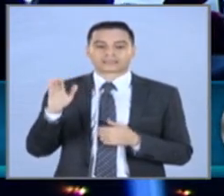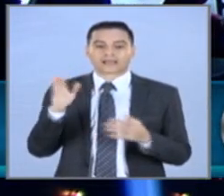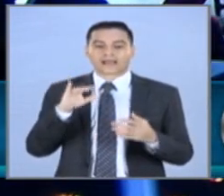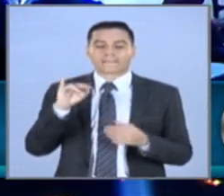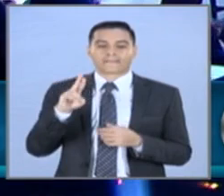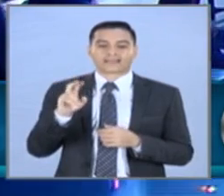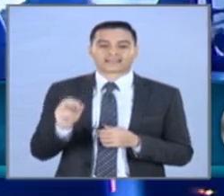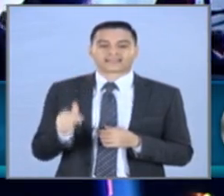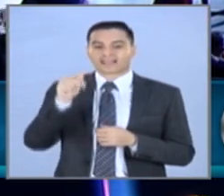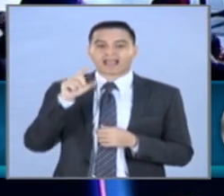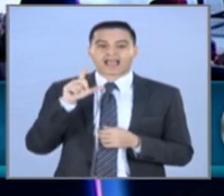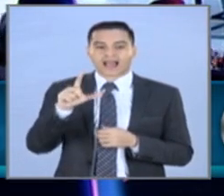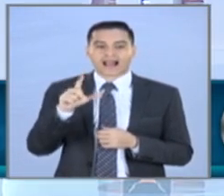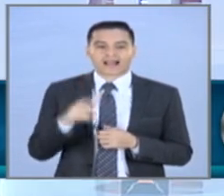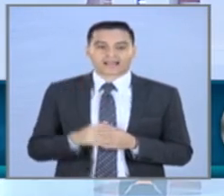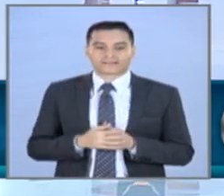كلمات الشاعر حسن رياض